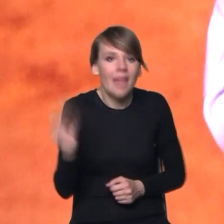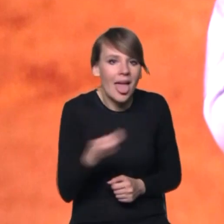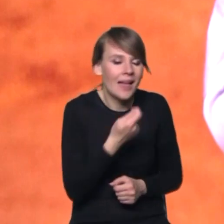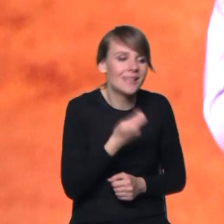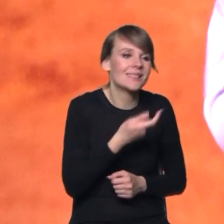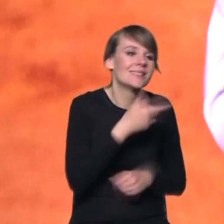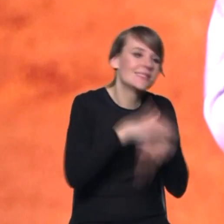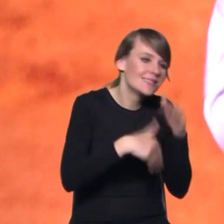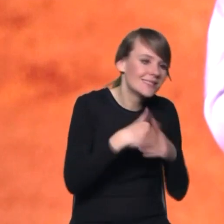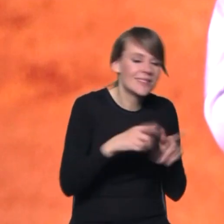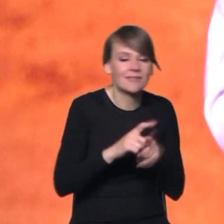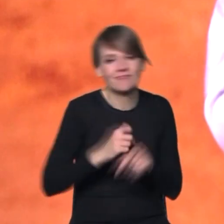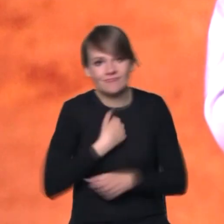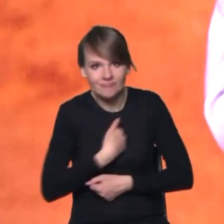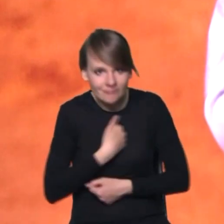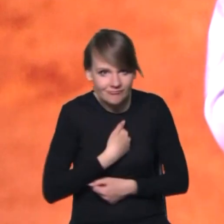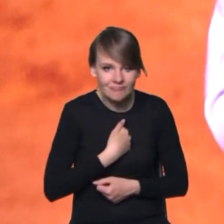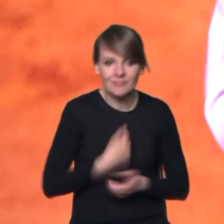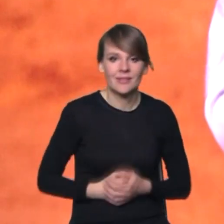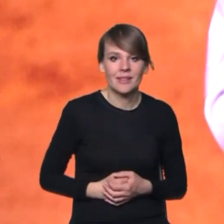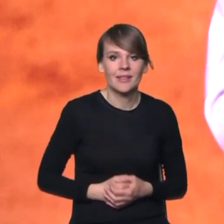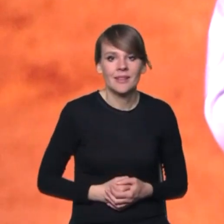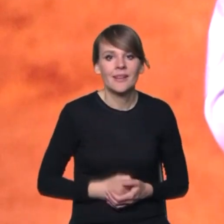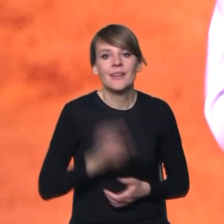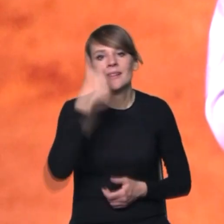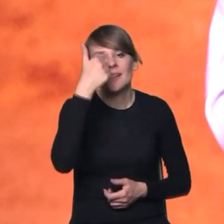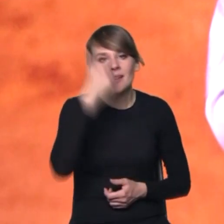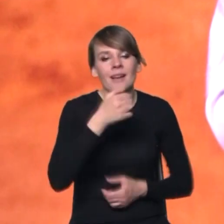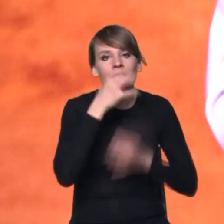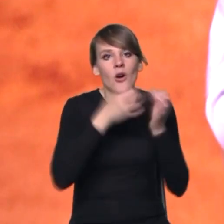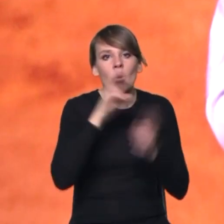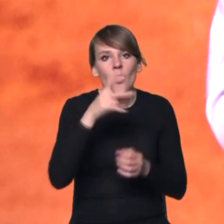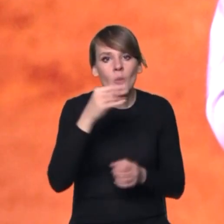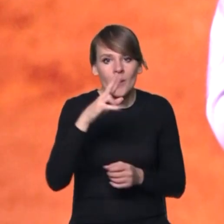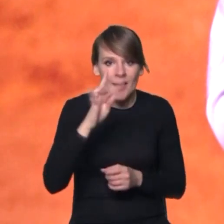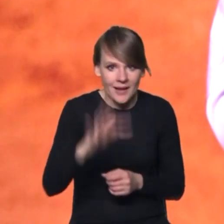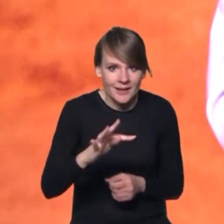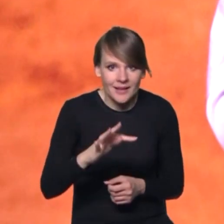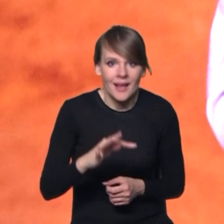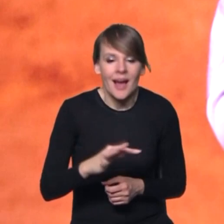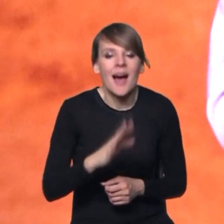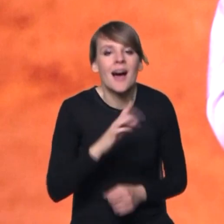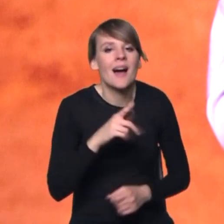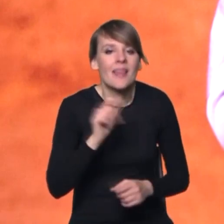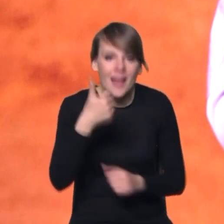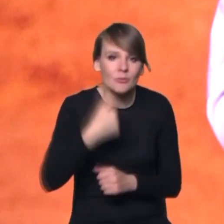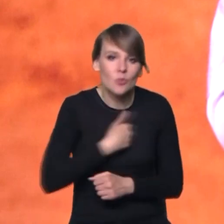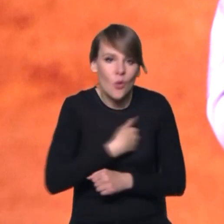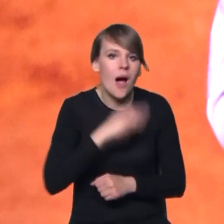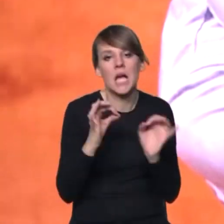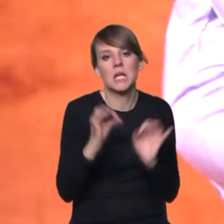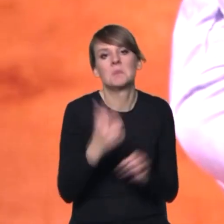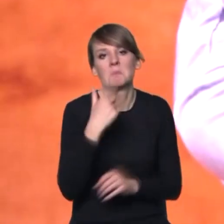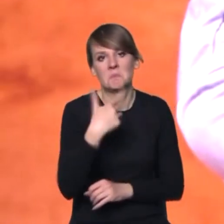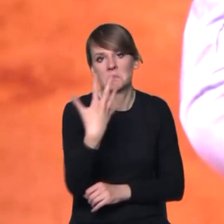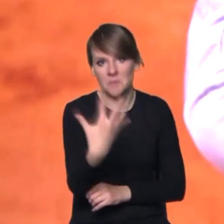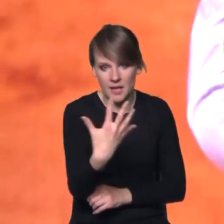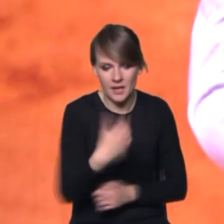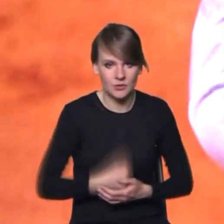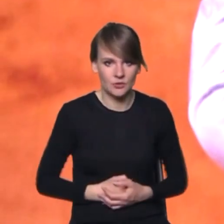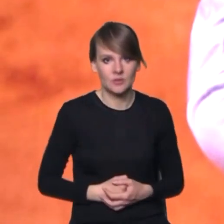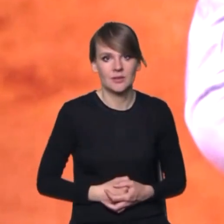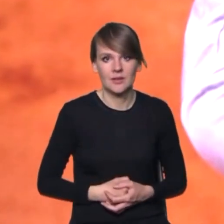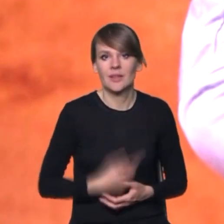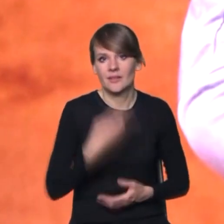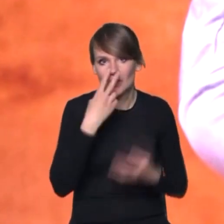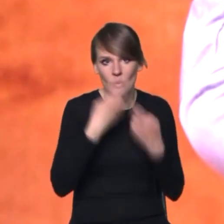zresztą Jacku przed chwilą powiedziałeś. No i zacznę od Huberta, żeby państwa później zostawić z takimi pozytywnymi tylko informacjami. Zobacz, ogromna